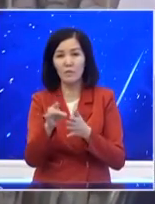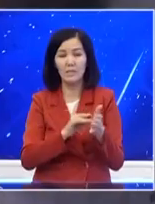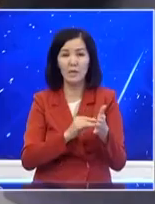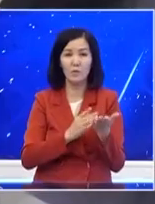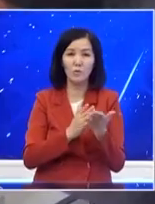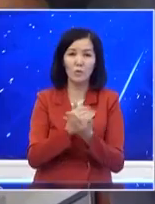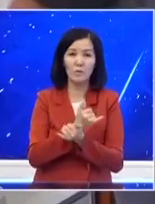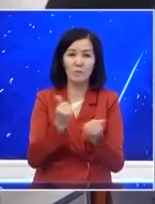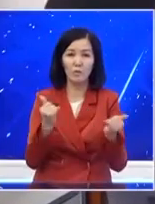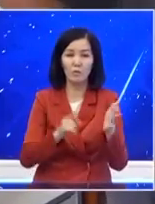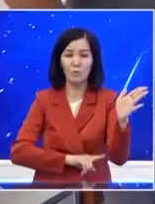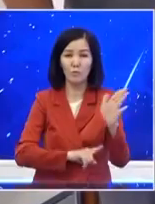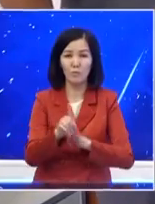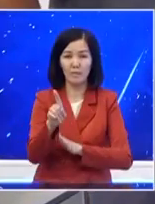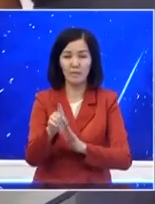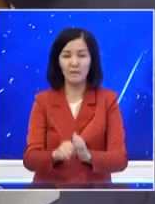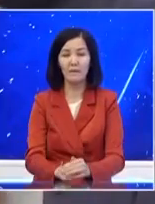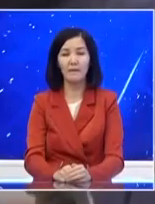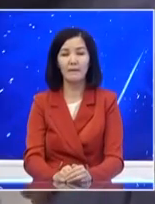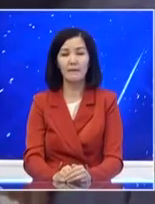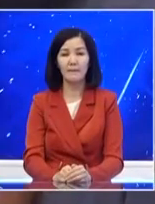тұрғындарға жәрдем көрсетуге жөнелтілді.